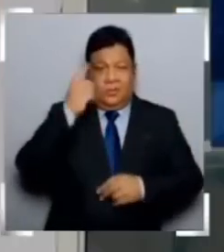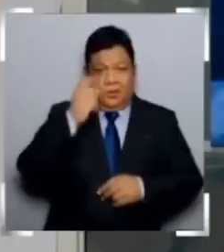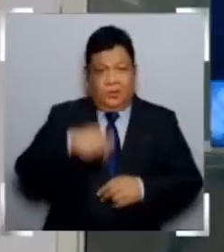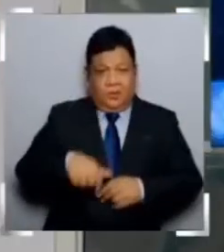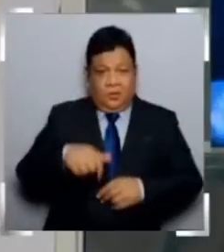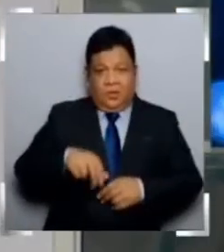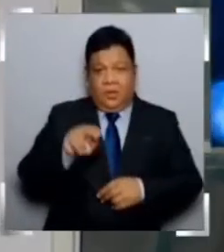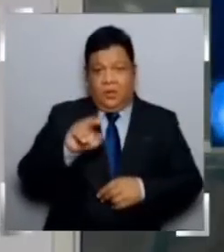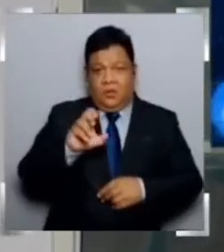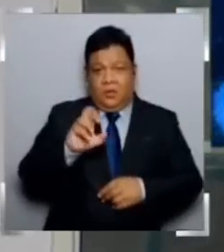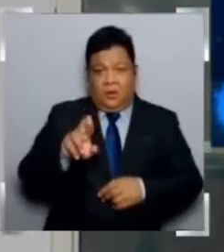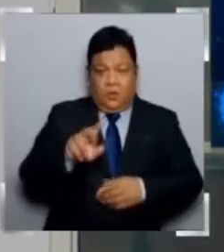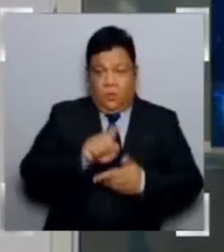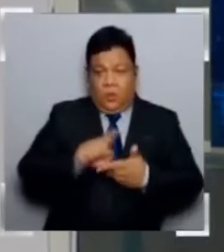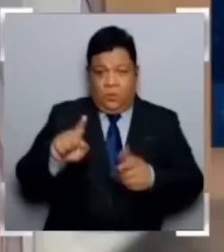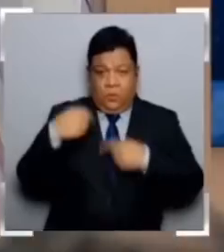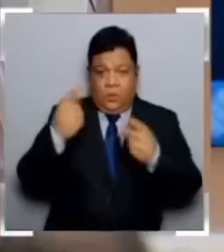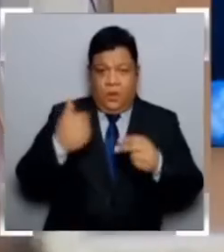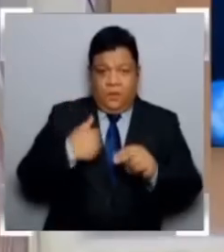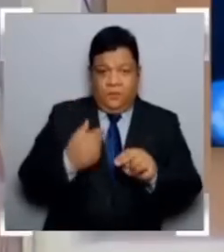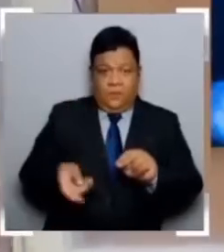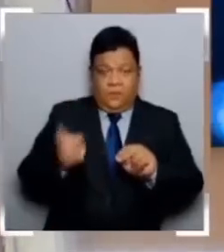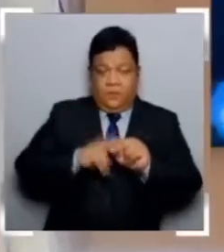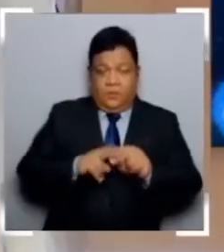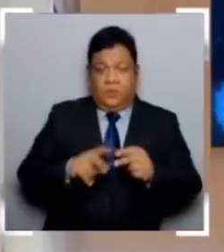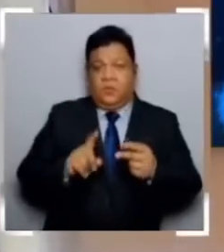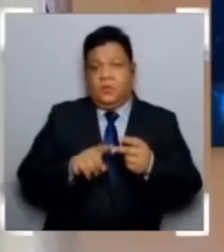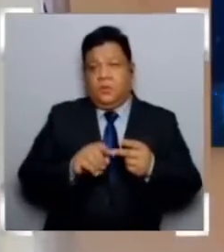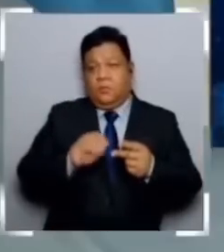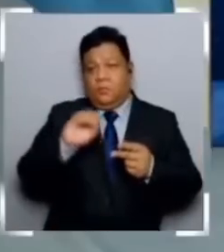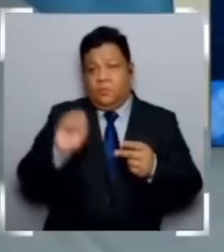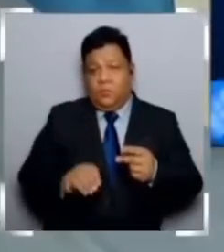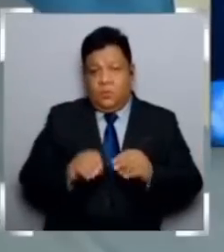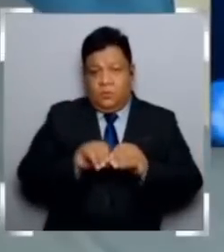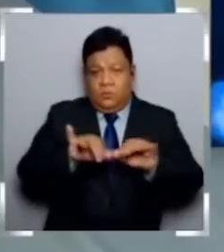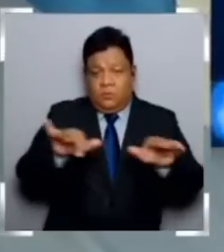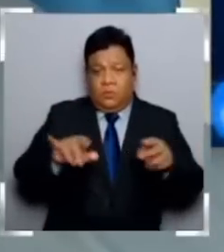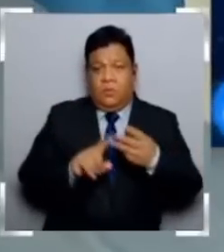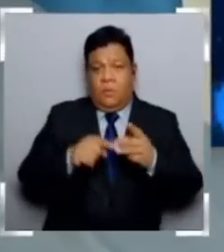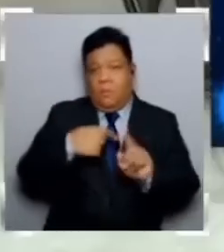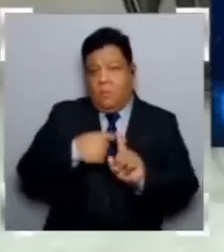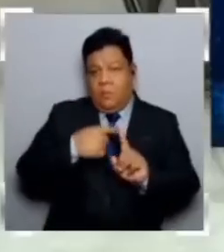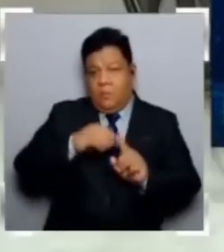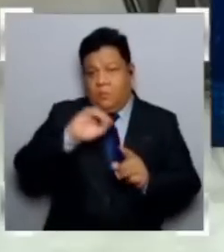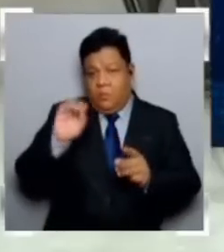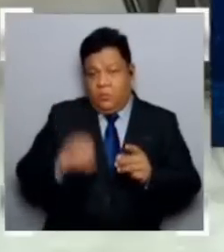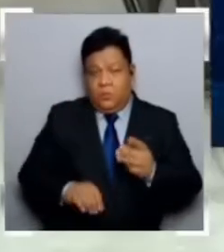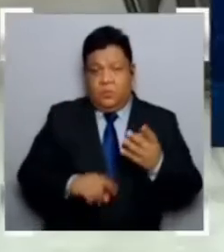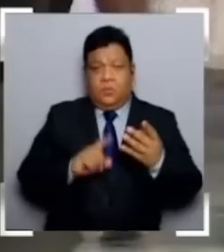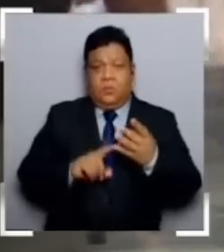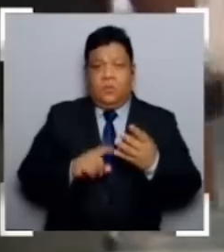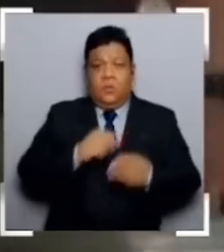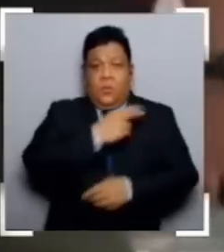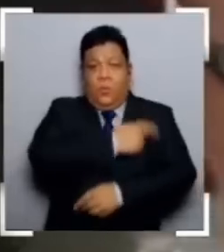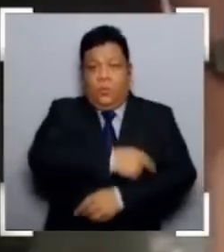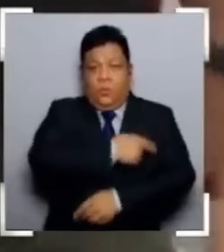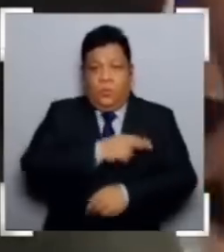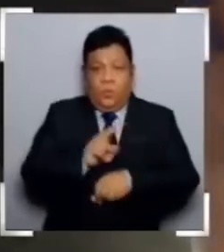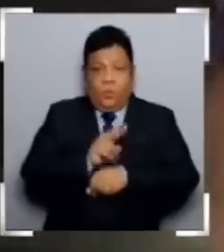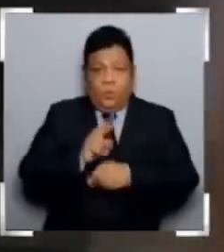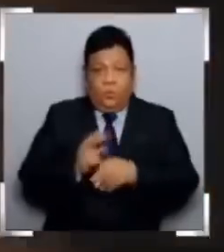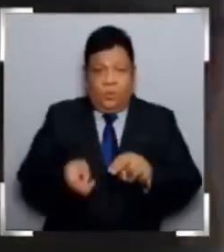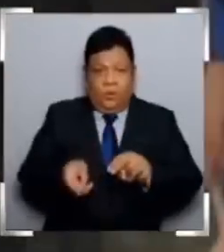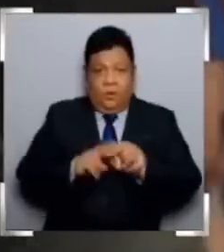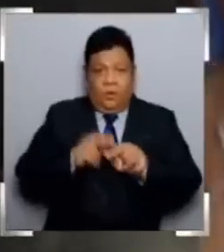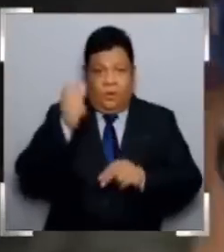kaso, reproduction number, positivity rate, at hospital bed occupancy, nasa lowest